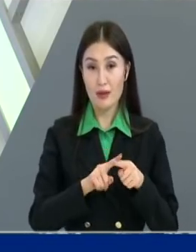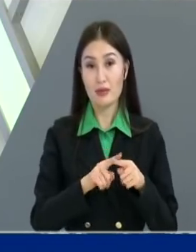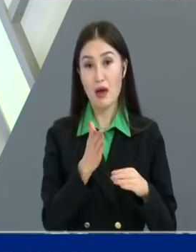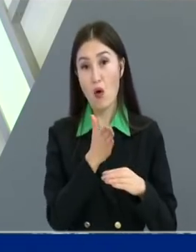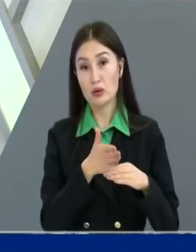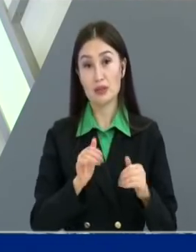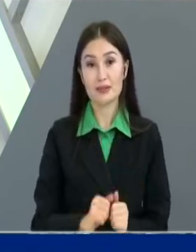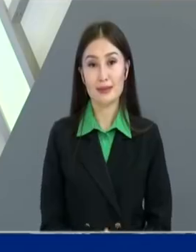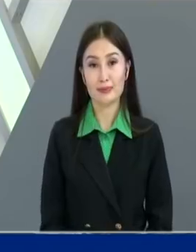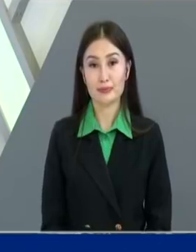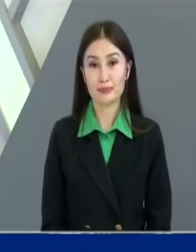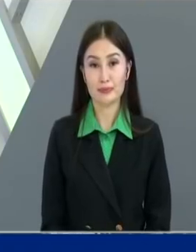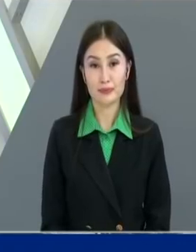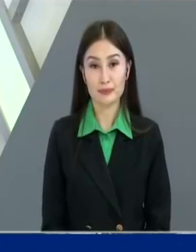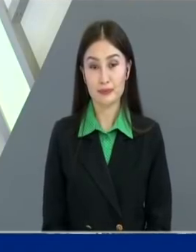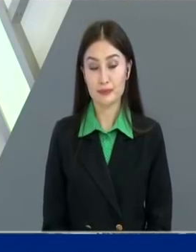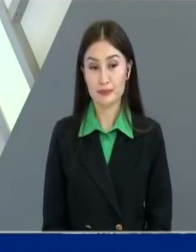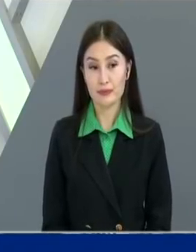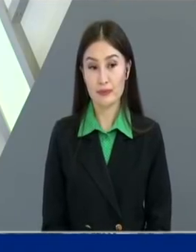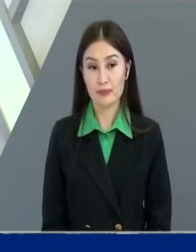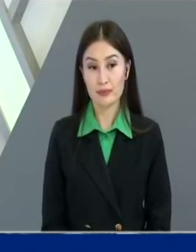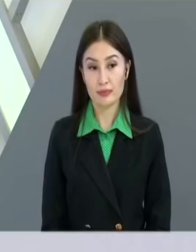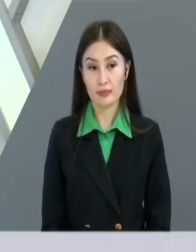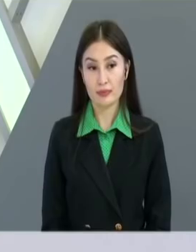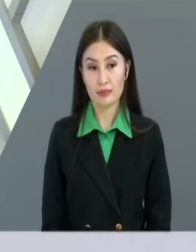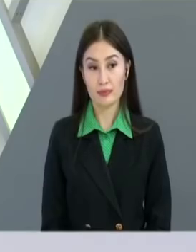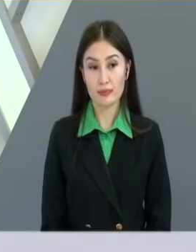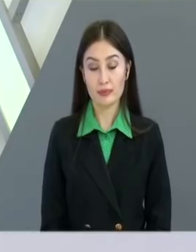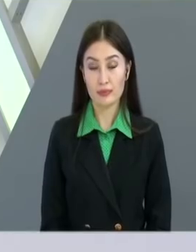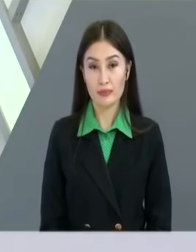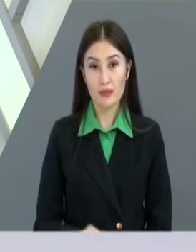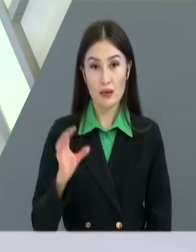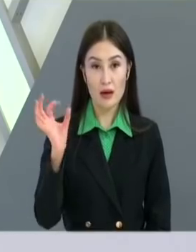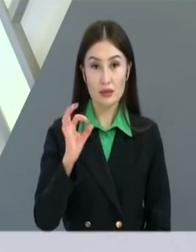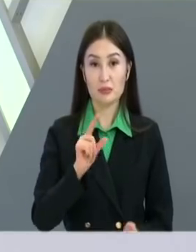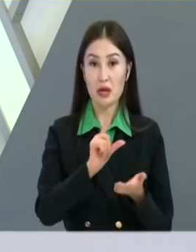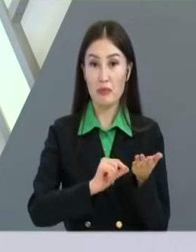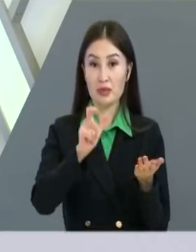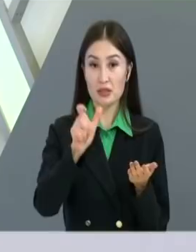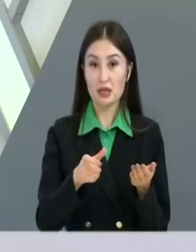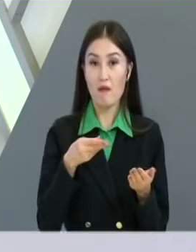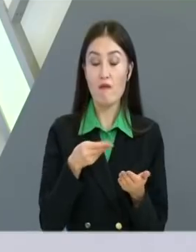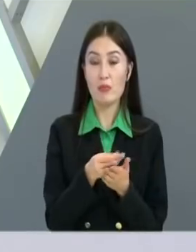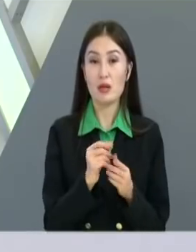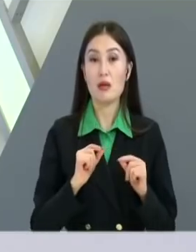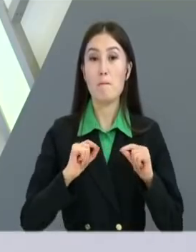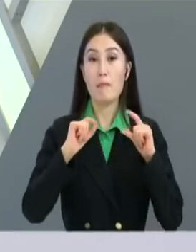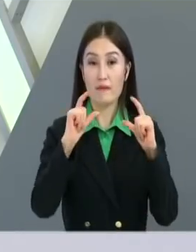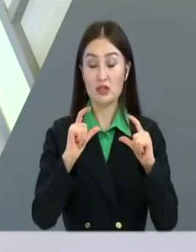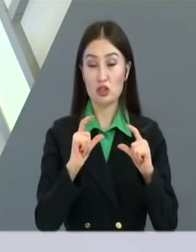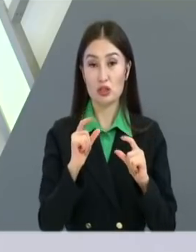Нурбек Иманов, Азамат Кудыртоктоев, Алатау 24. В октябре пенсионерам выплатят повышенные